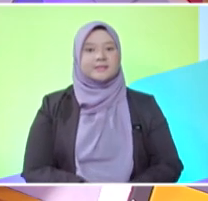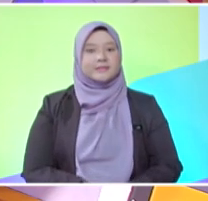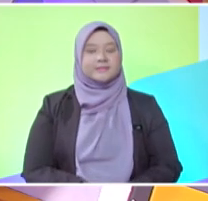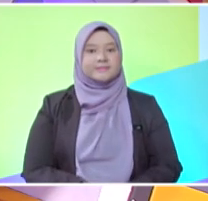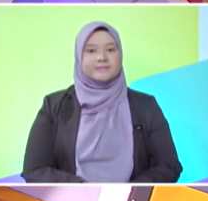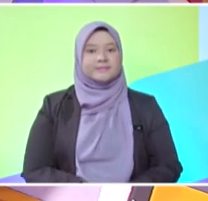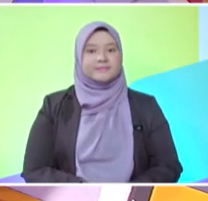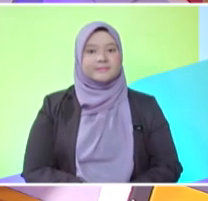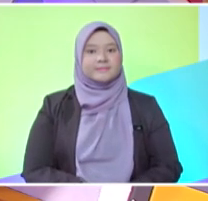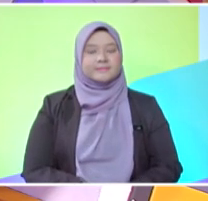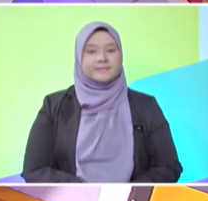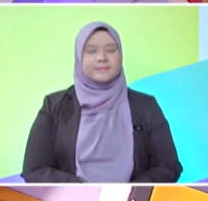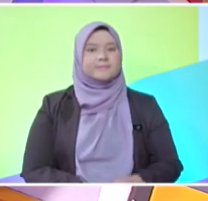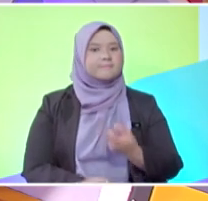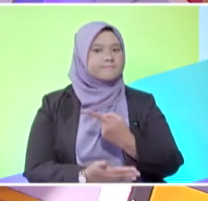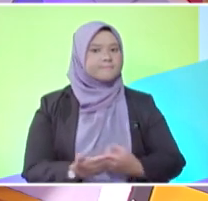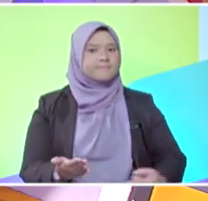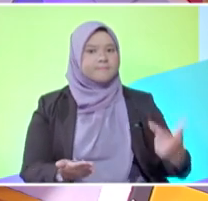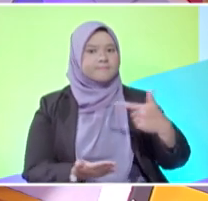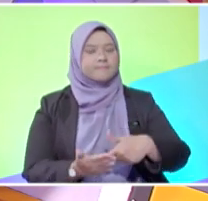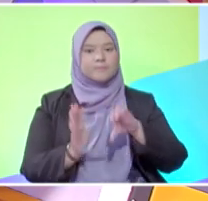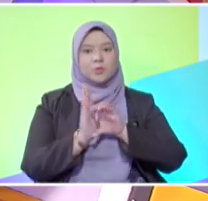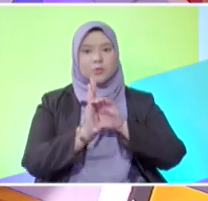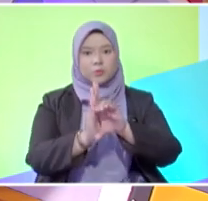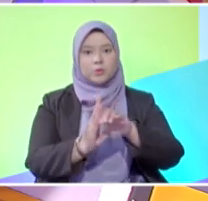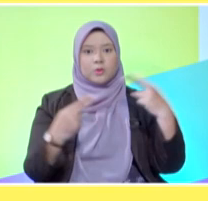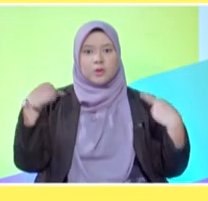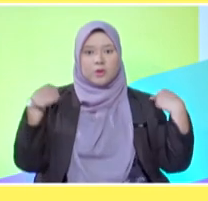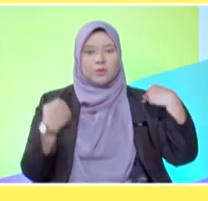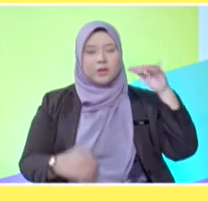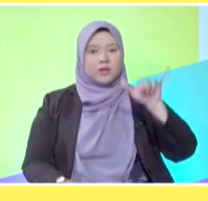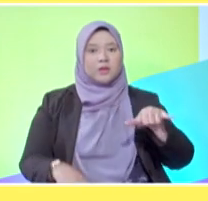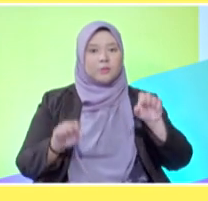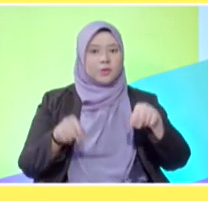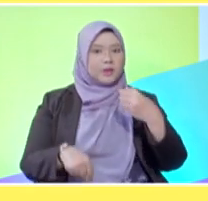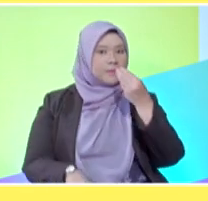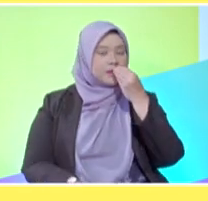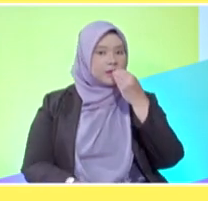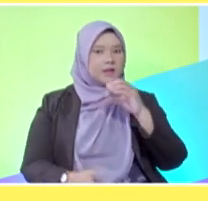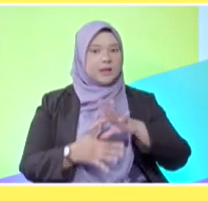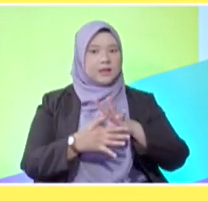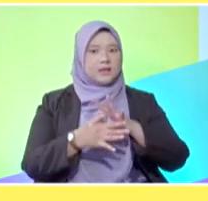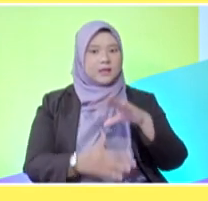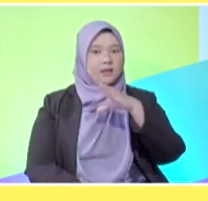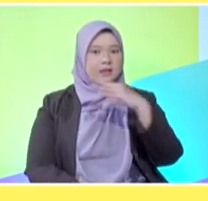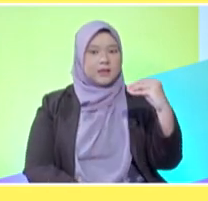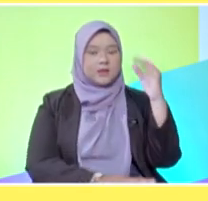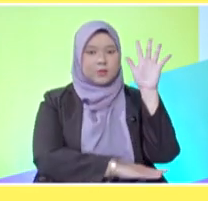contoh hewan yang makan kedua-duanya yaitu dan dia juga makan tumbuh-tumbuhan